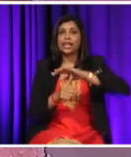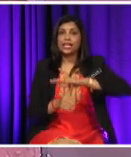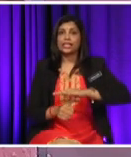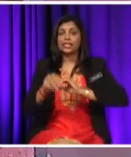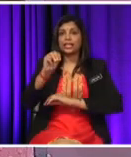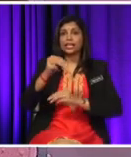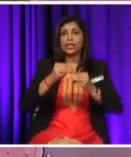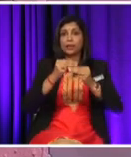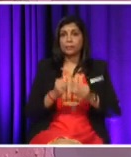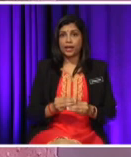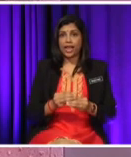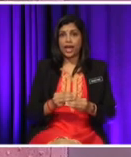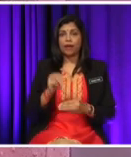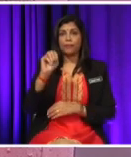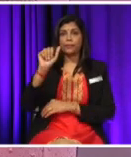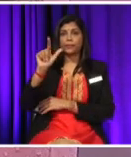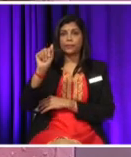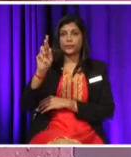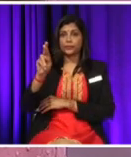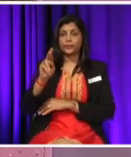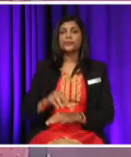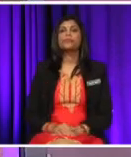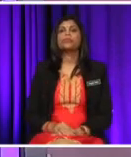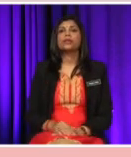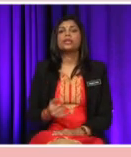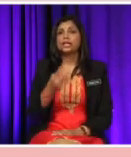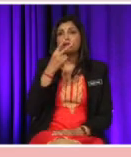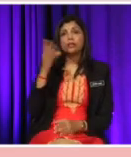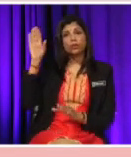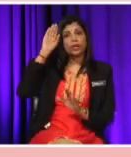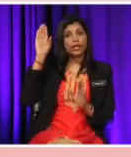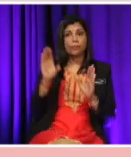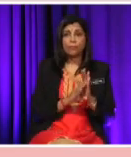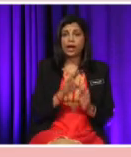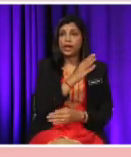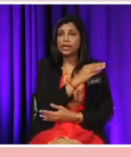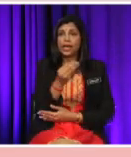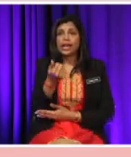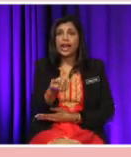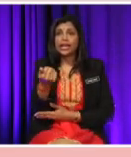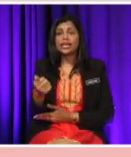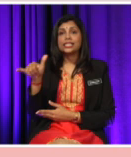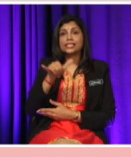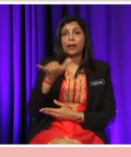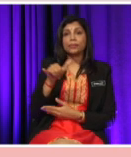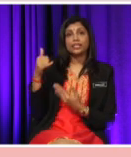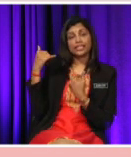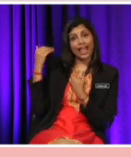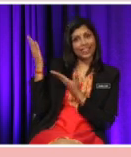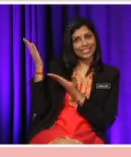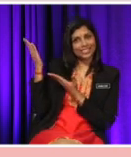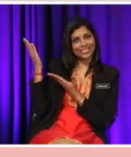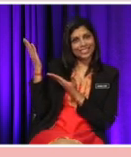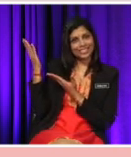posisi itu gambar rajanya sama macamnya depan nih boleh tunjukkan murid-murid mungkin